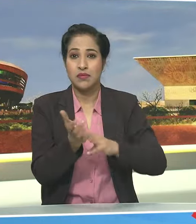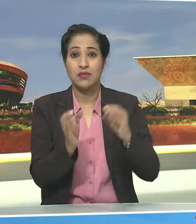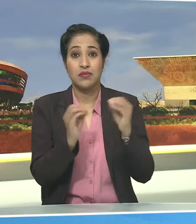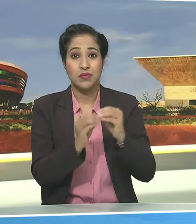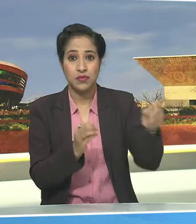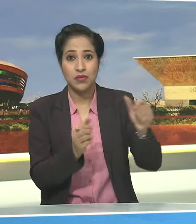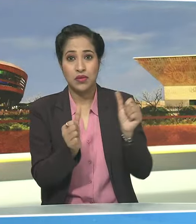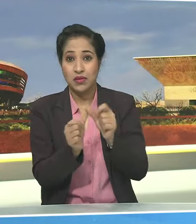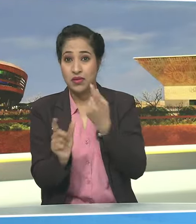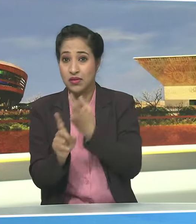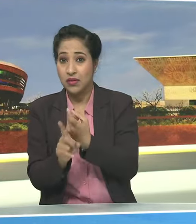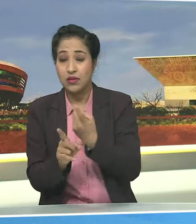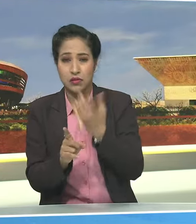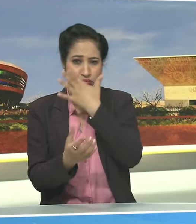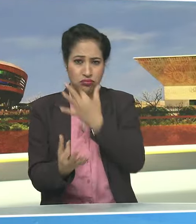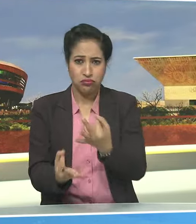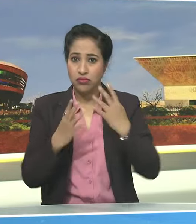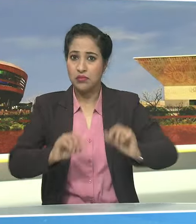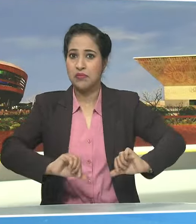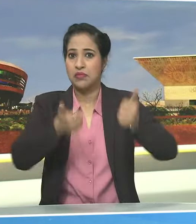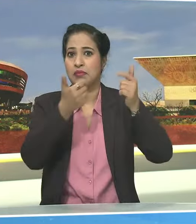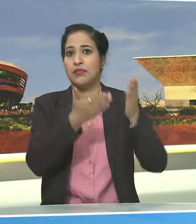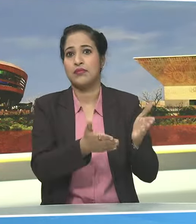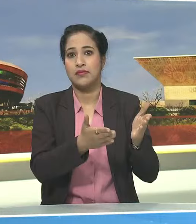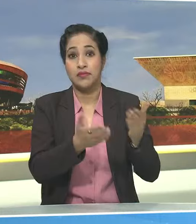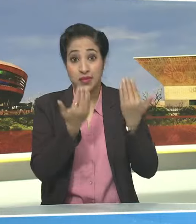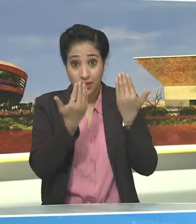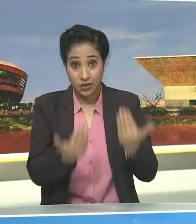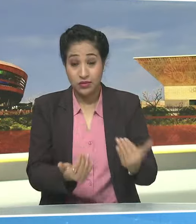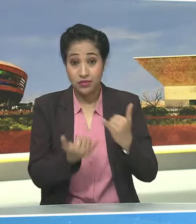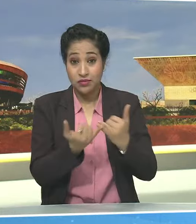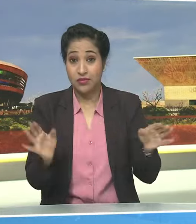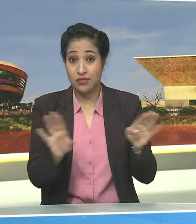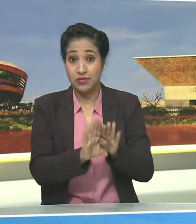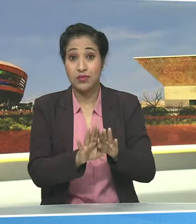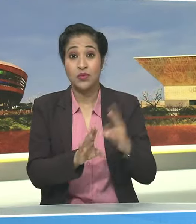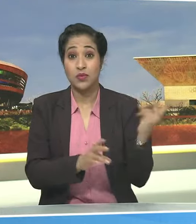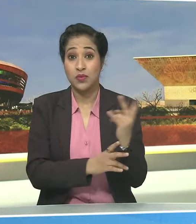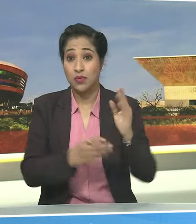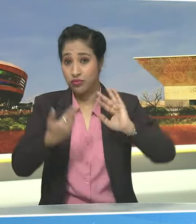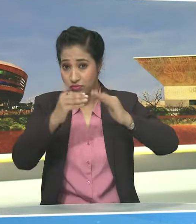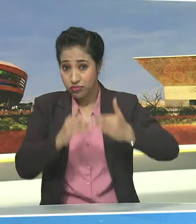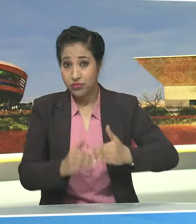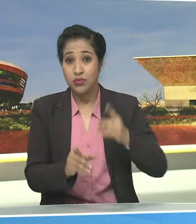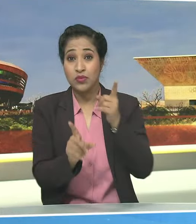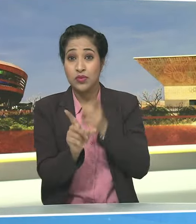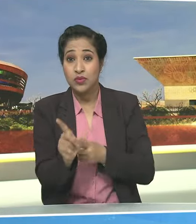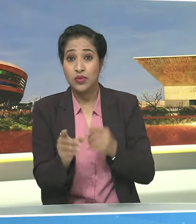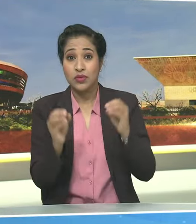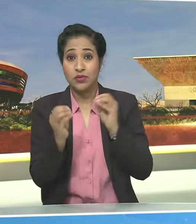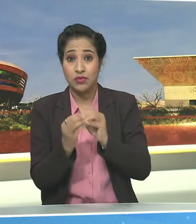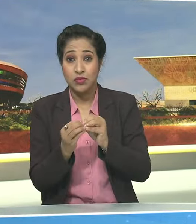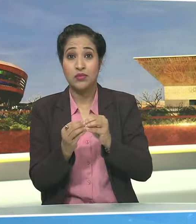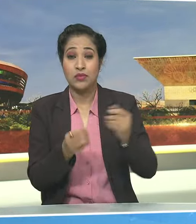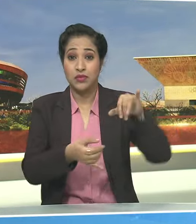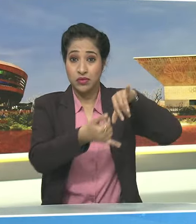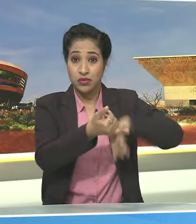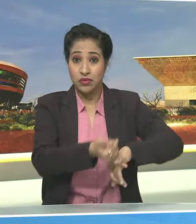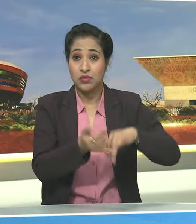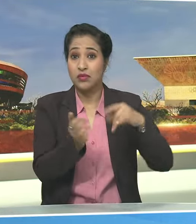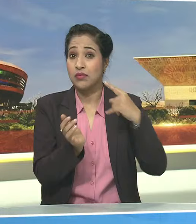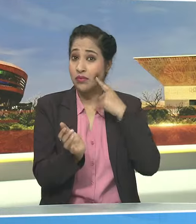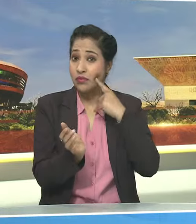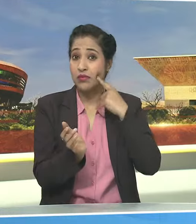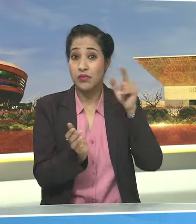सीधे सेट्स में एक बेहतरीन जीत हासिल की अब रविवार को युगल मुकाबले में यूकी भांबरी और साकेत